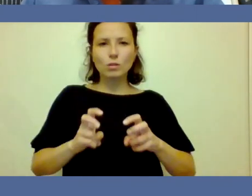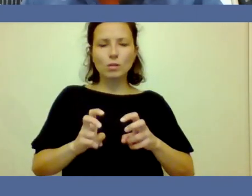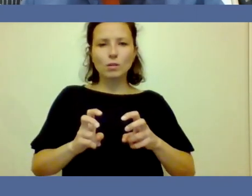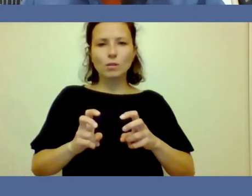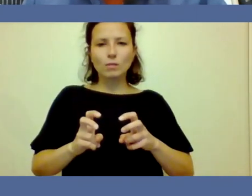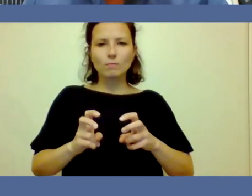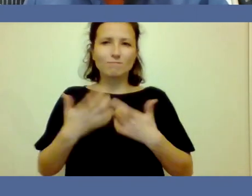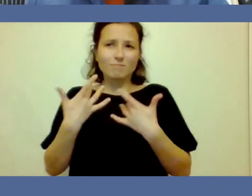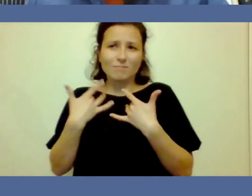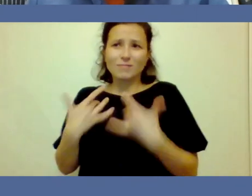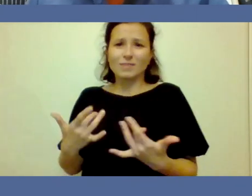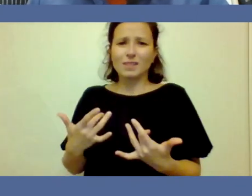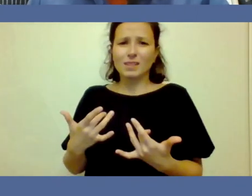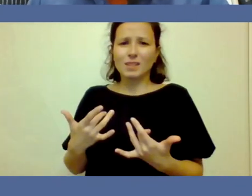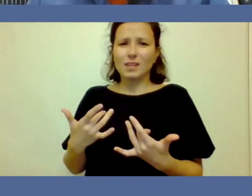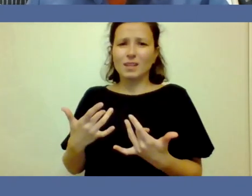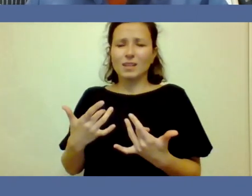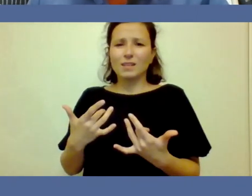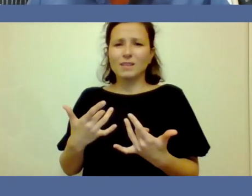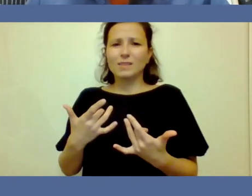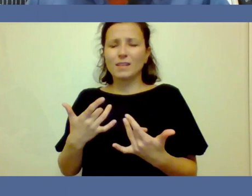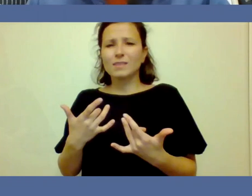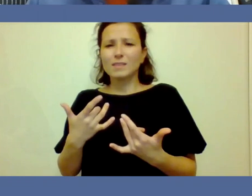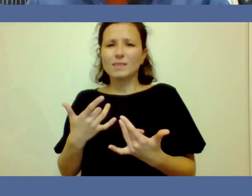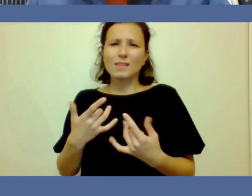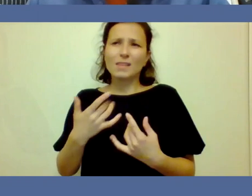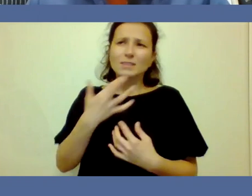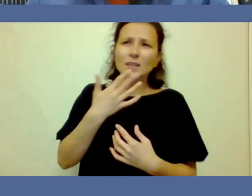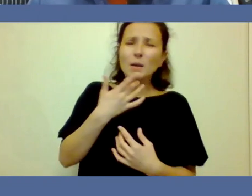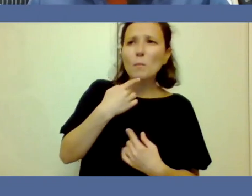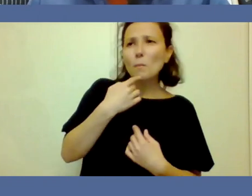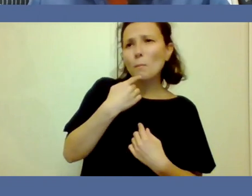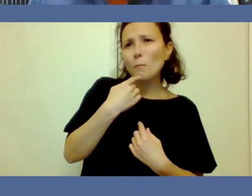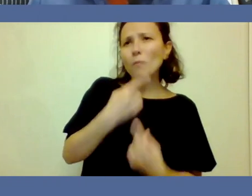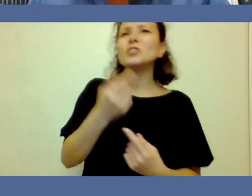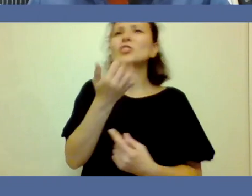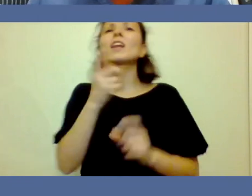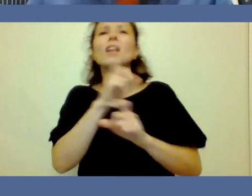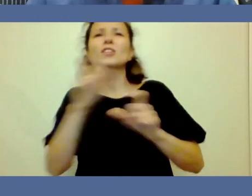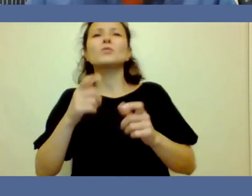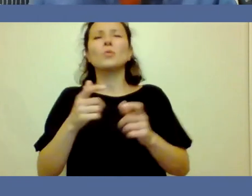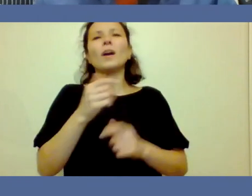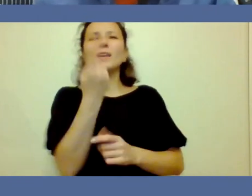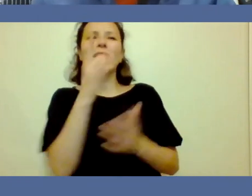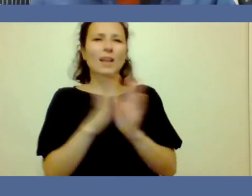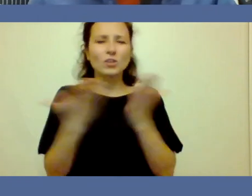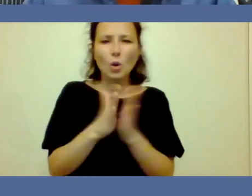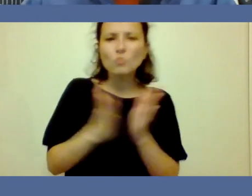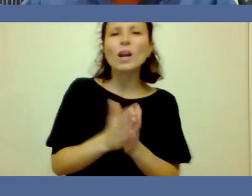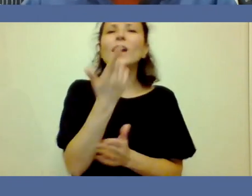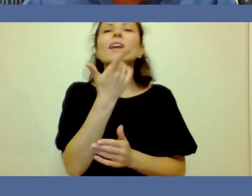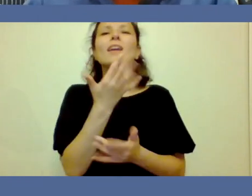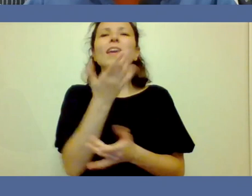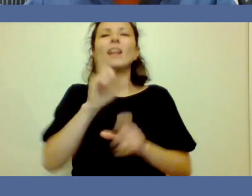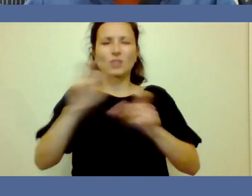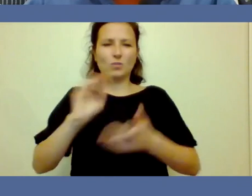no nie chcę go statystycznie wymierzać, ale na jedną książkę poświęca pani rok, dodając oczywiście złośliwie, że inni w tym